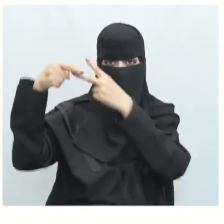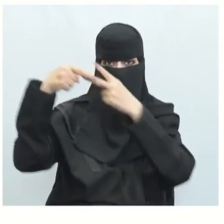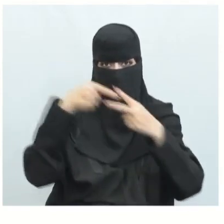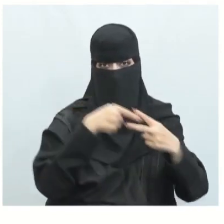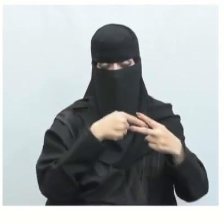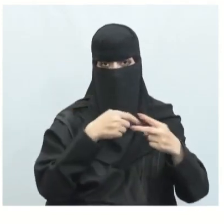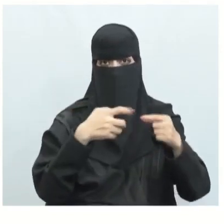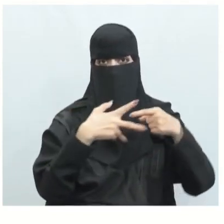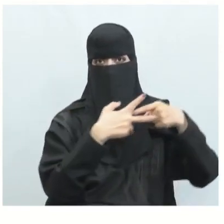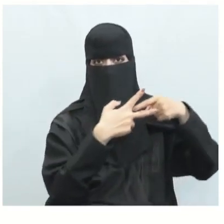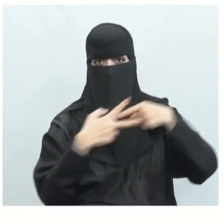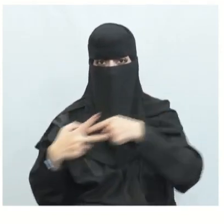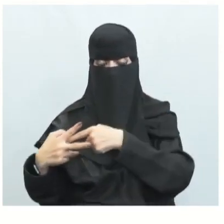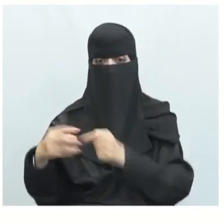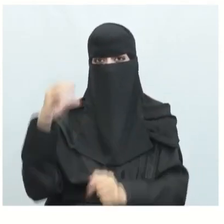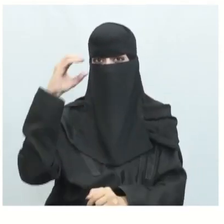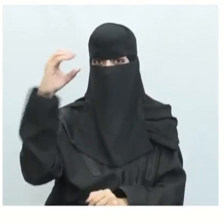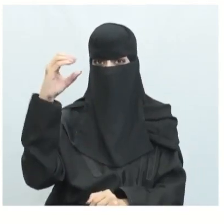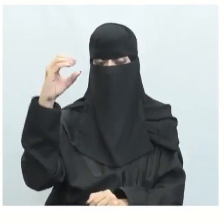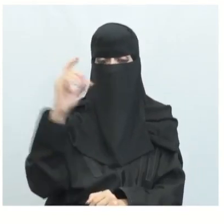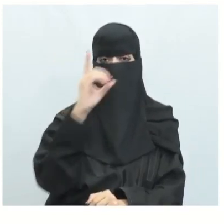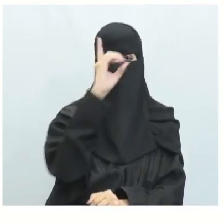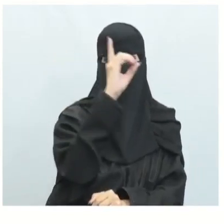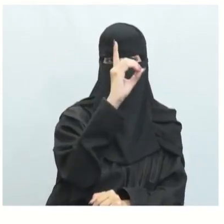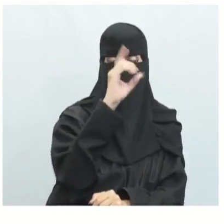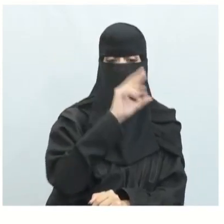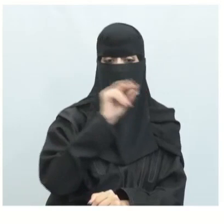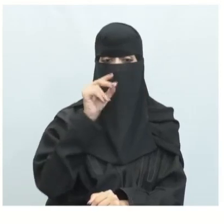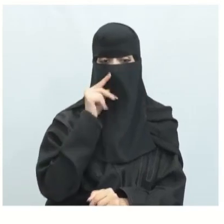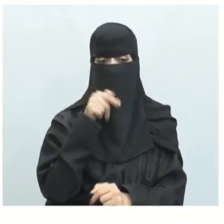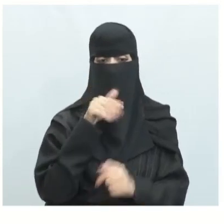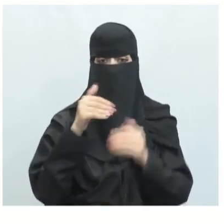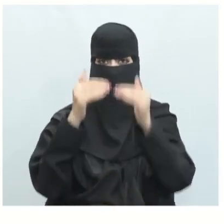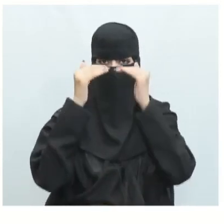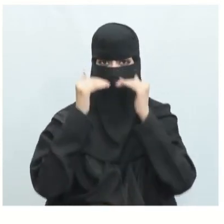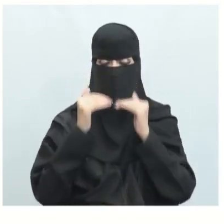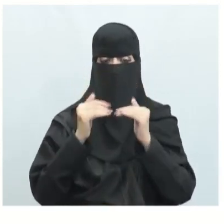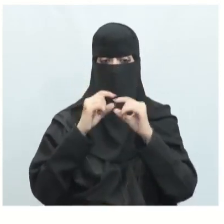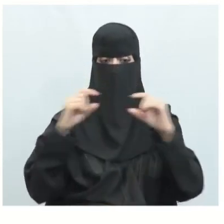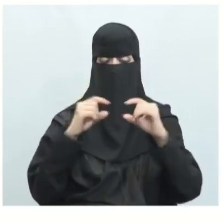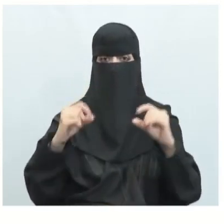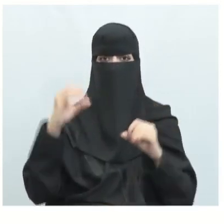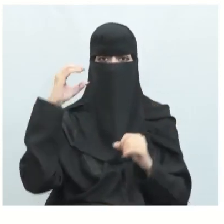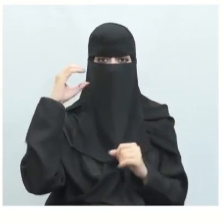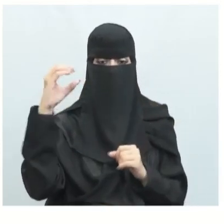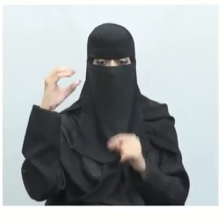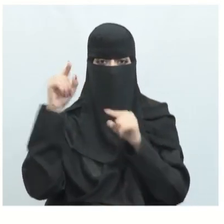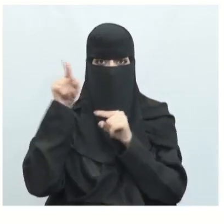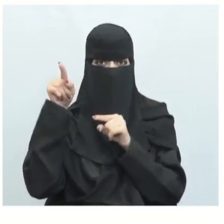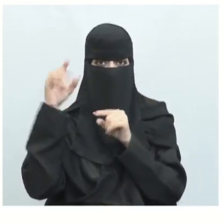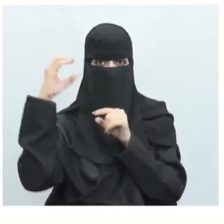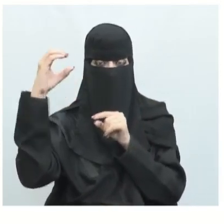الى السي والى الدي بهذا الشكل السطر الثالث لدينا